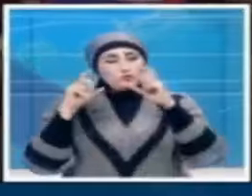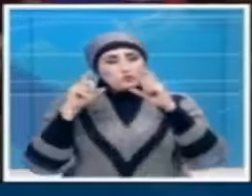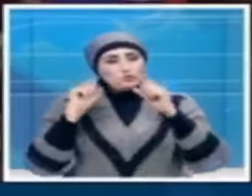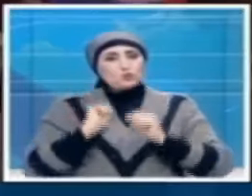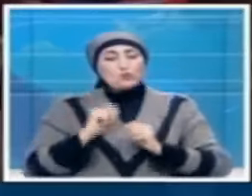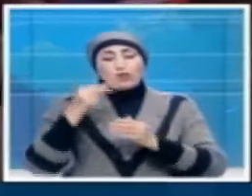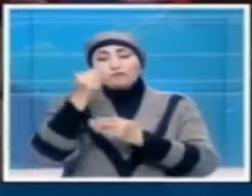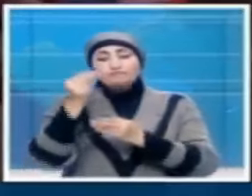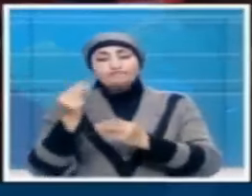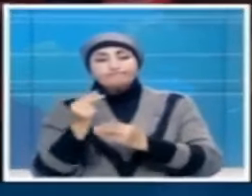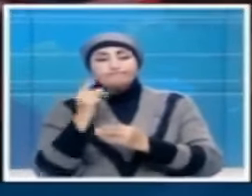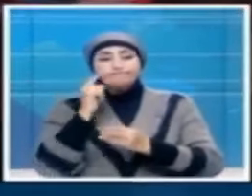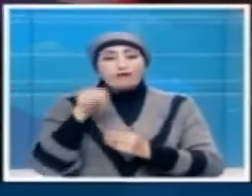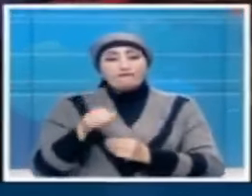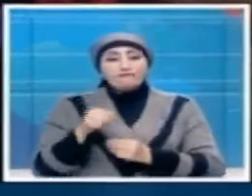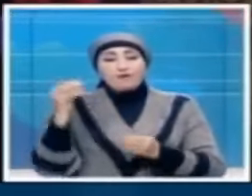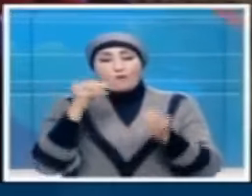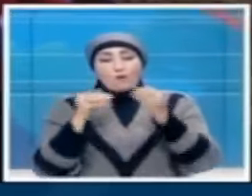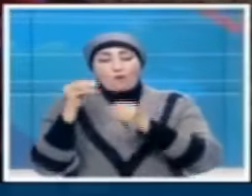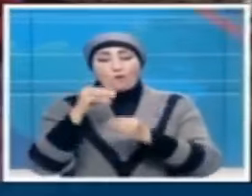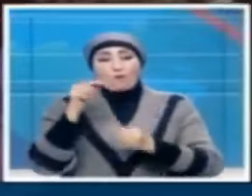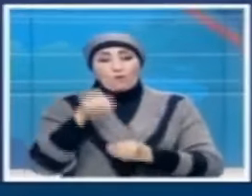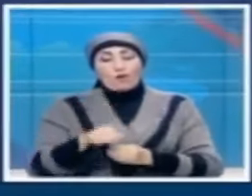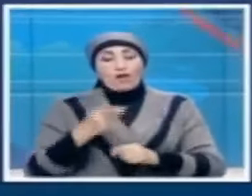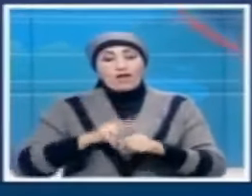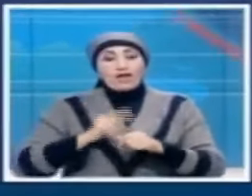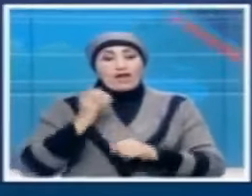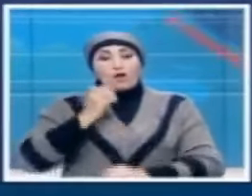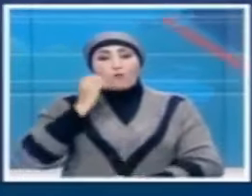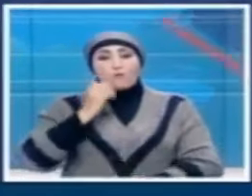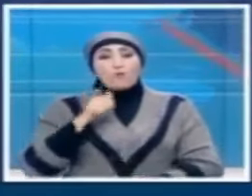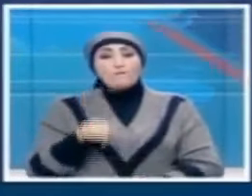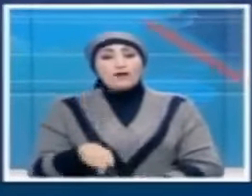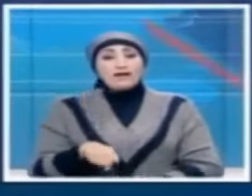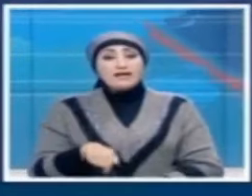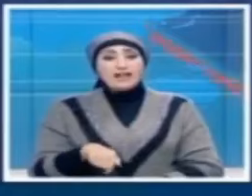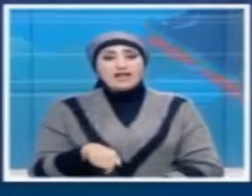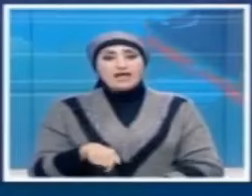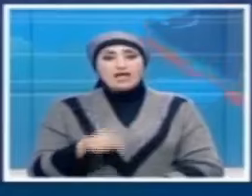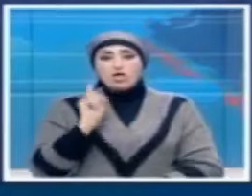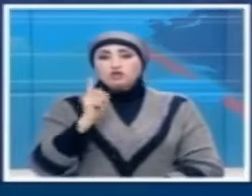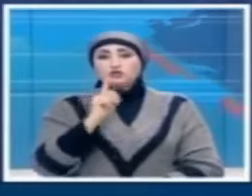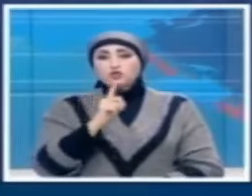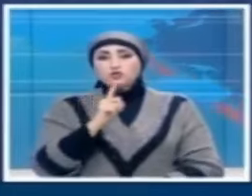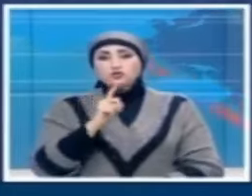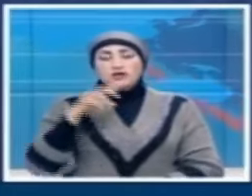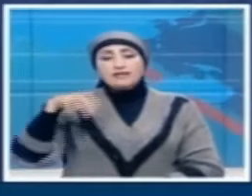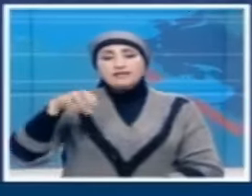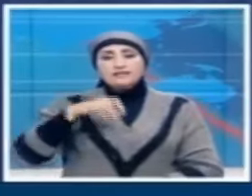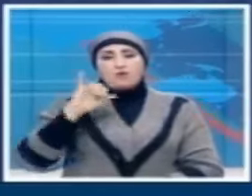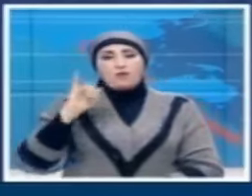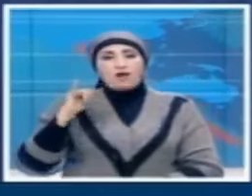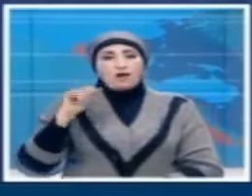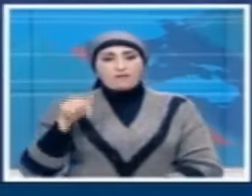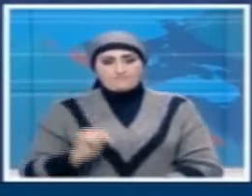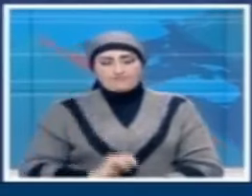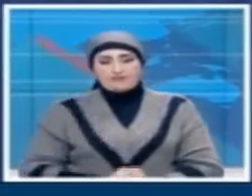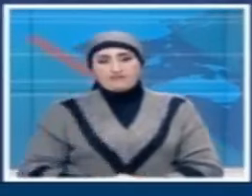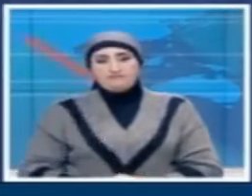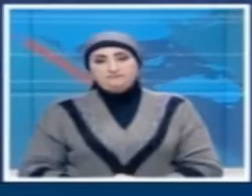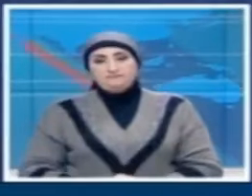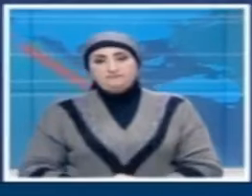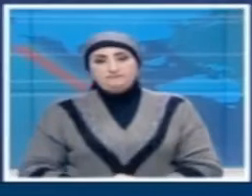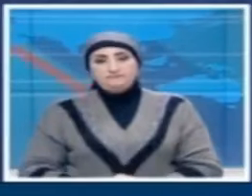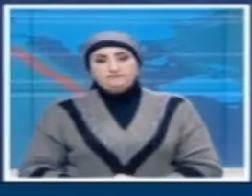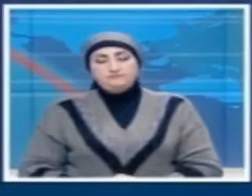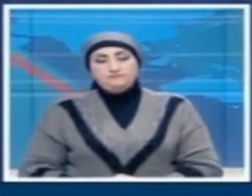في موبايل ابليكيشن. لقينا استجابة من 11 دولة عربية، وال11 دولة العربية